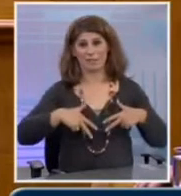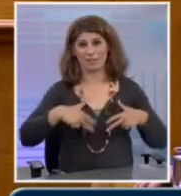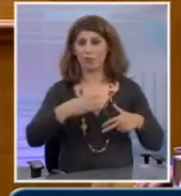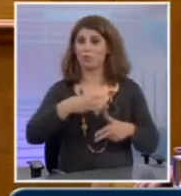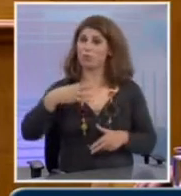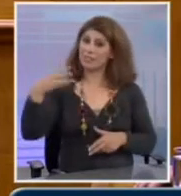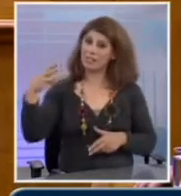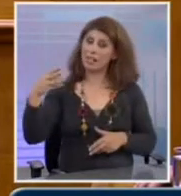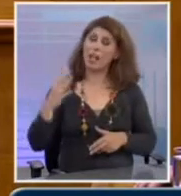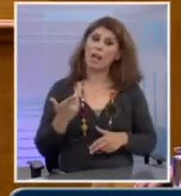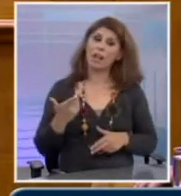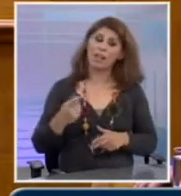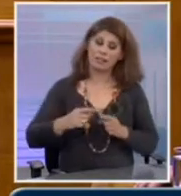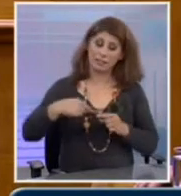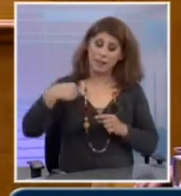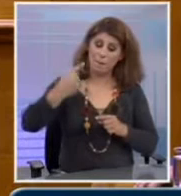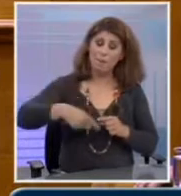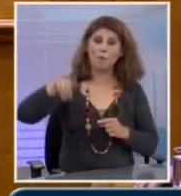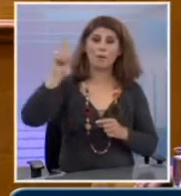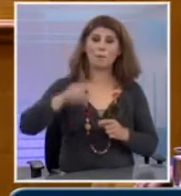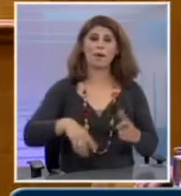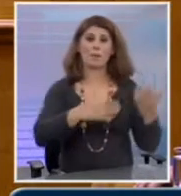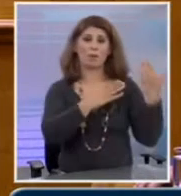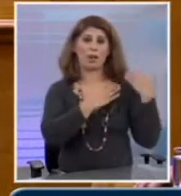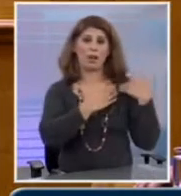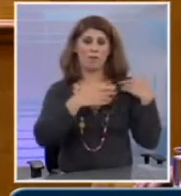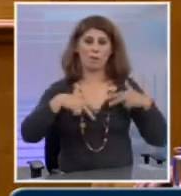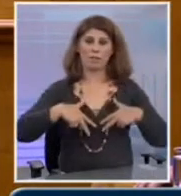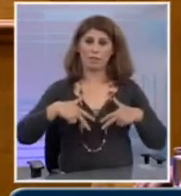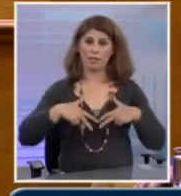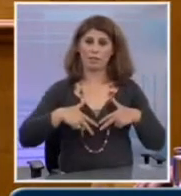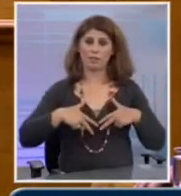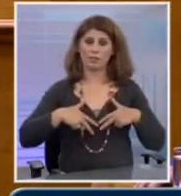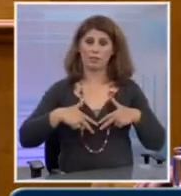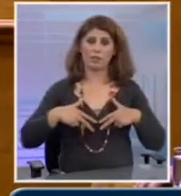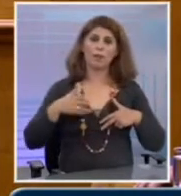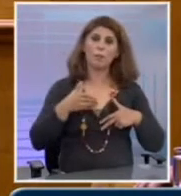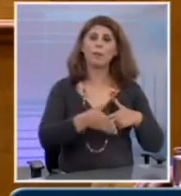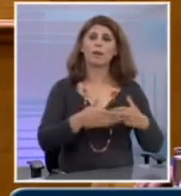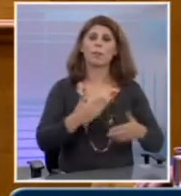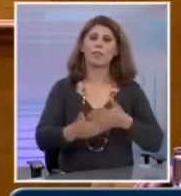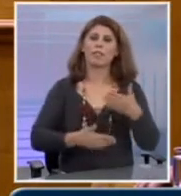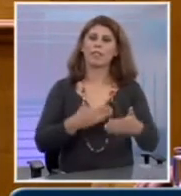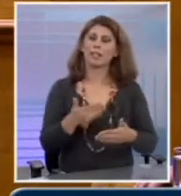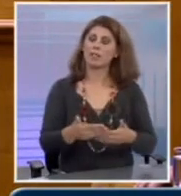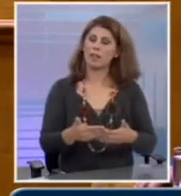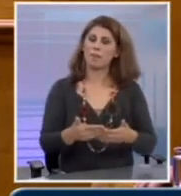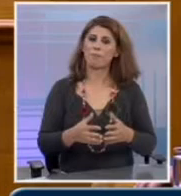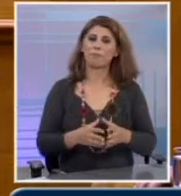ΣΥΡΙΖΑ, αλλά την επομένη μέρα που αναλάβαμε η κυβέρνηση μπήκαμε σε μια διαδικασία